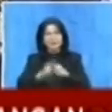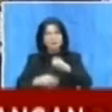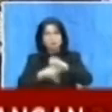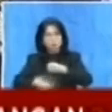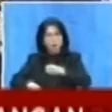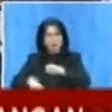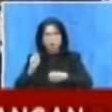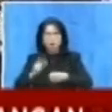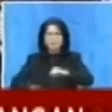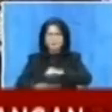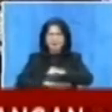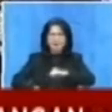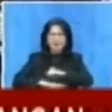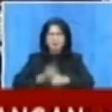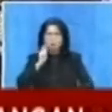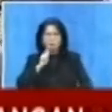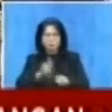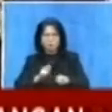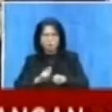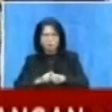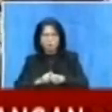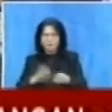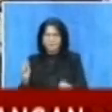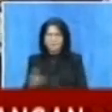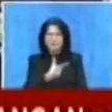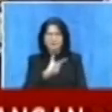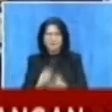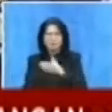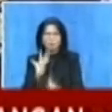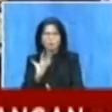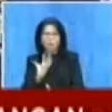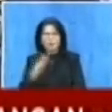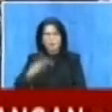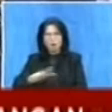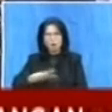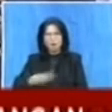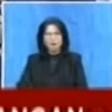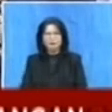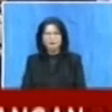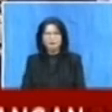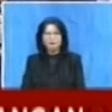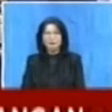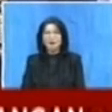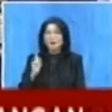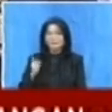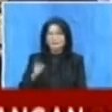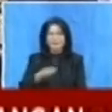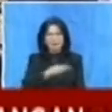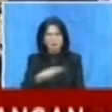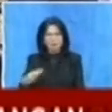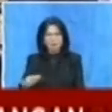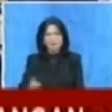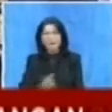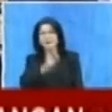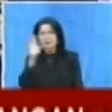sangat fundamental untuk pemulihan dan akselerasi pertumbuhan ekonomi pasca pandemi. Karena Indonesia bukan hanya